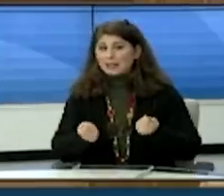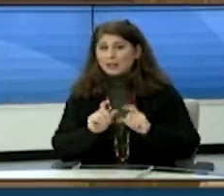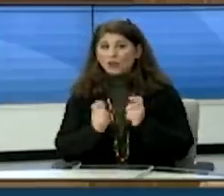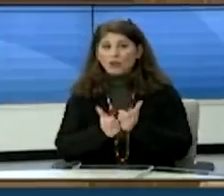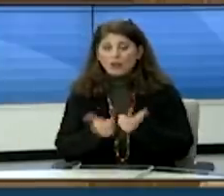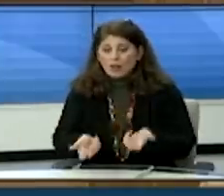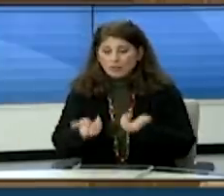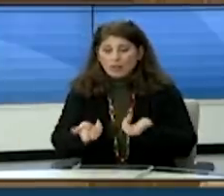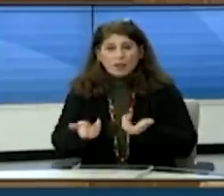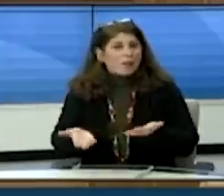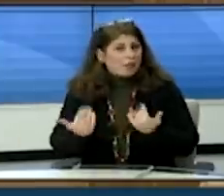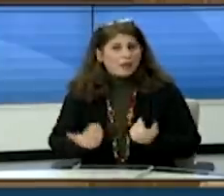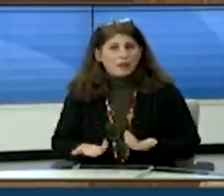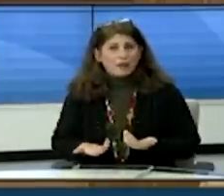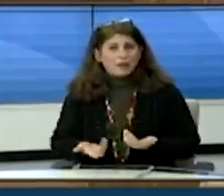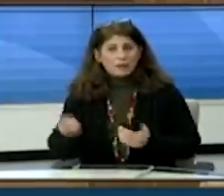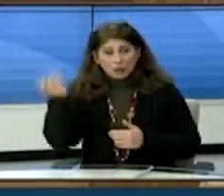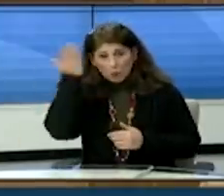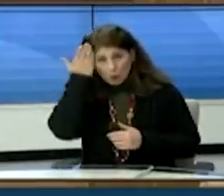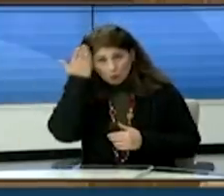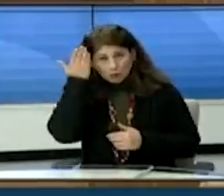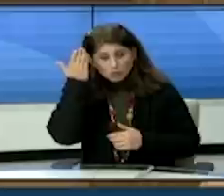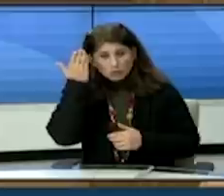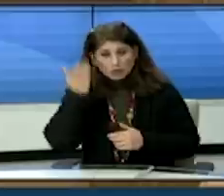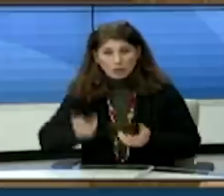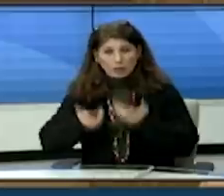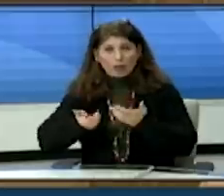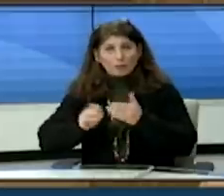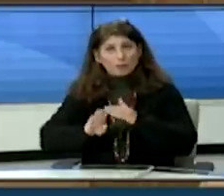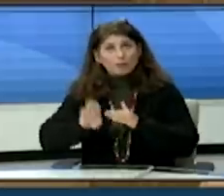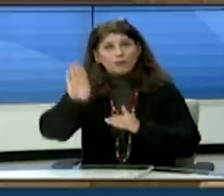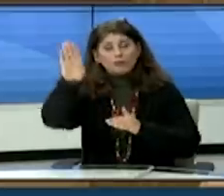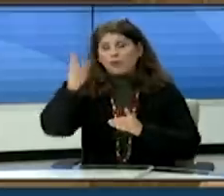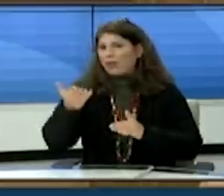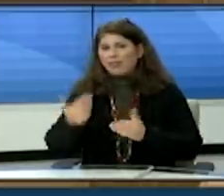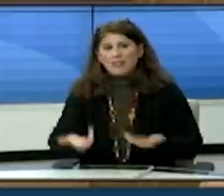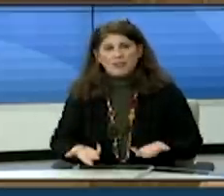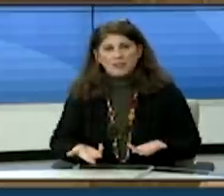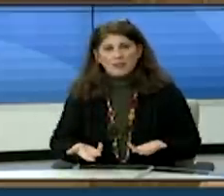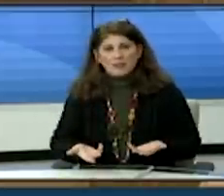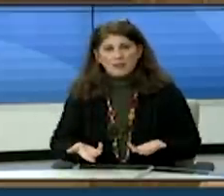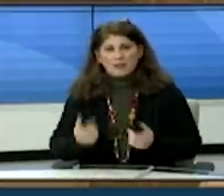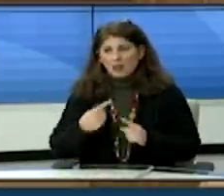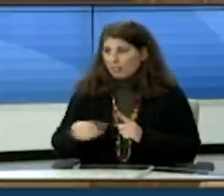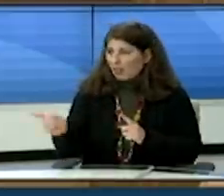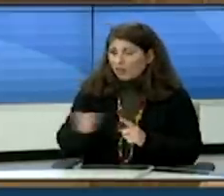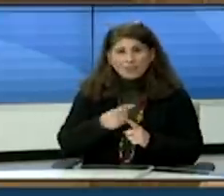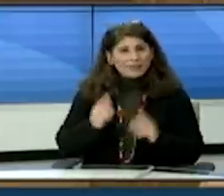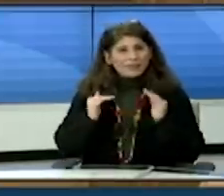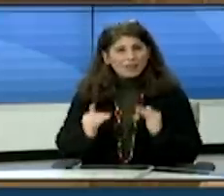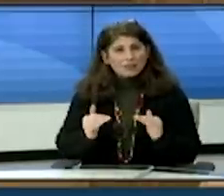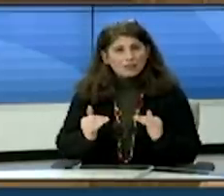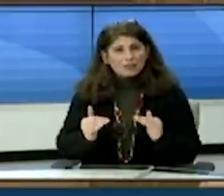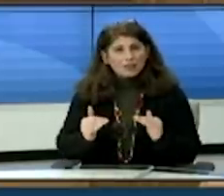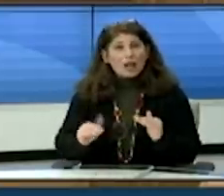τη θέρμανση, γιατί το κόστο της έχει εκτοξευθεί. Πόσο διαφορετική όμως θα ήταν η